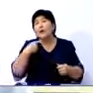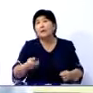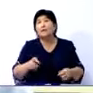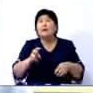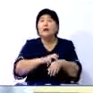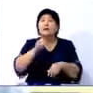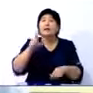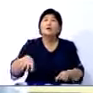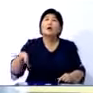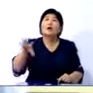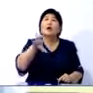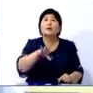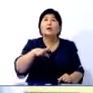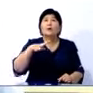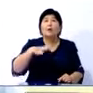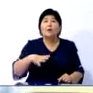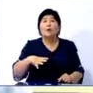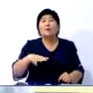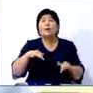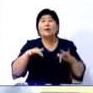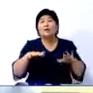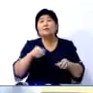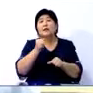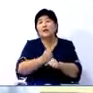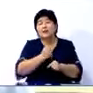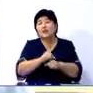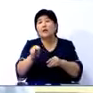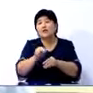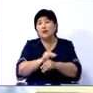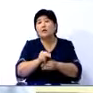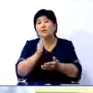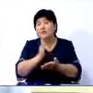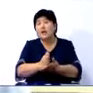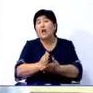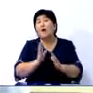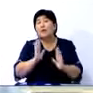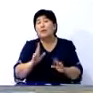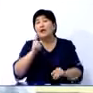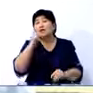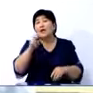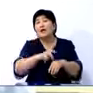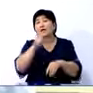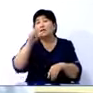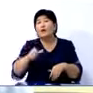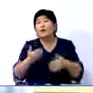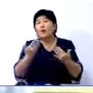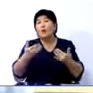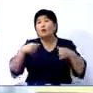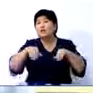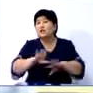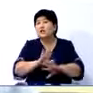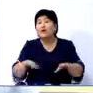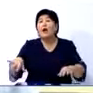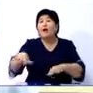Дәрігерлер барлық қолдан келген шараларды жасап, қолдан келгенше ем жасап жатыр. Бірақ жалғыз дәрігерлердің қолымен шешілетін нәрсе емес.